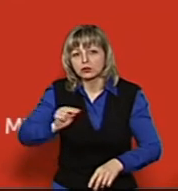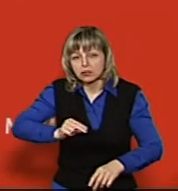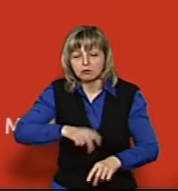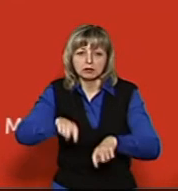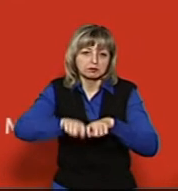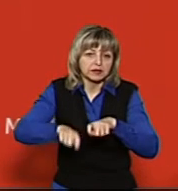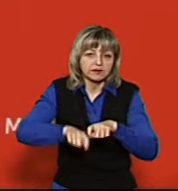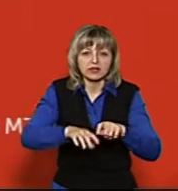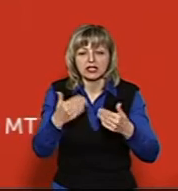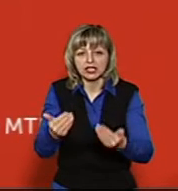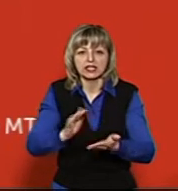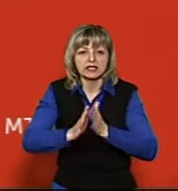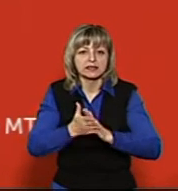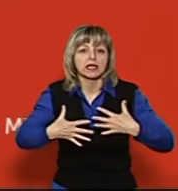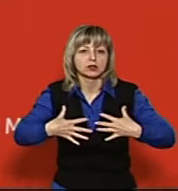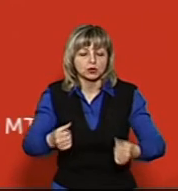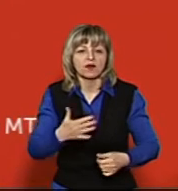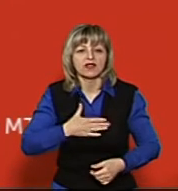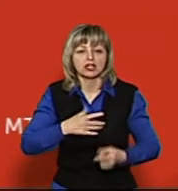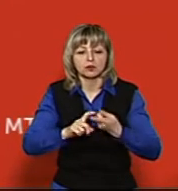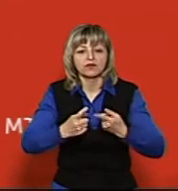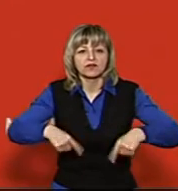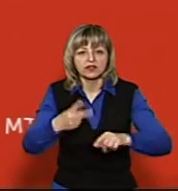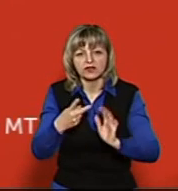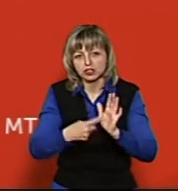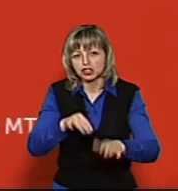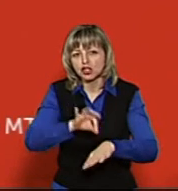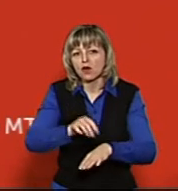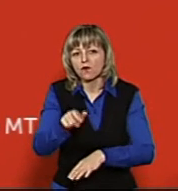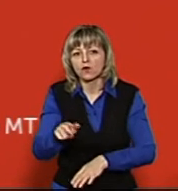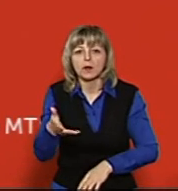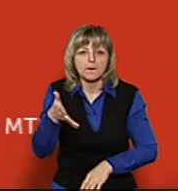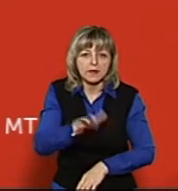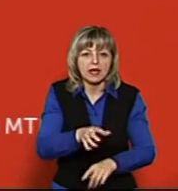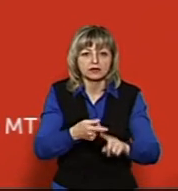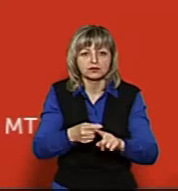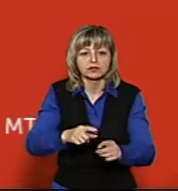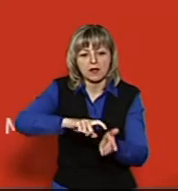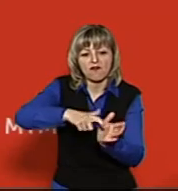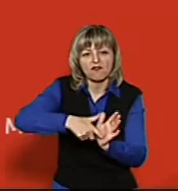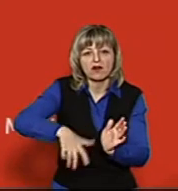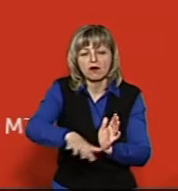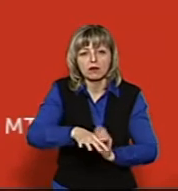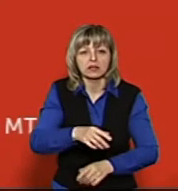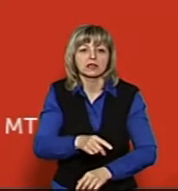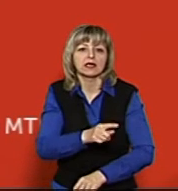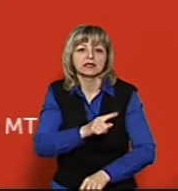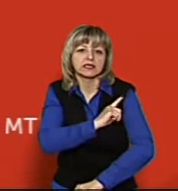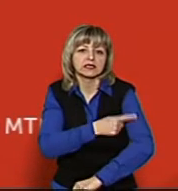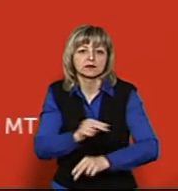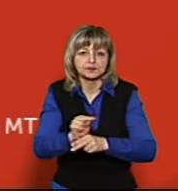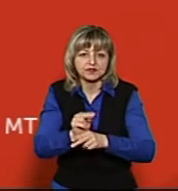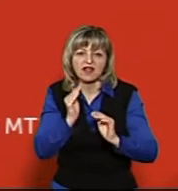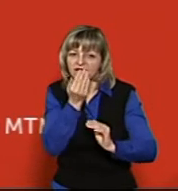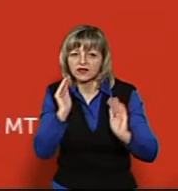здоров'я. На сьогоднішній день у нас в інфекційному відділенні 26 хворих, 5 – це в палаті інтенсивної терапії в реанімаційному